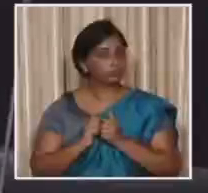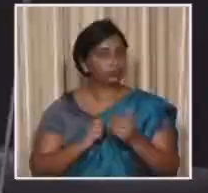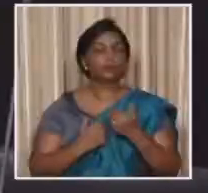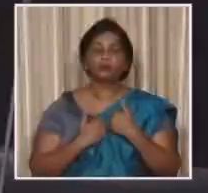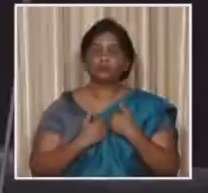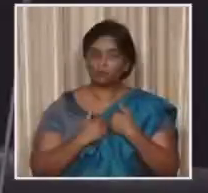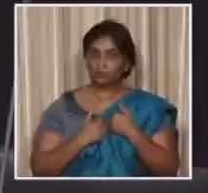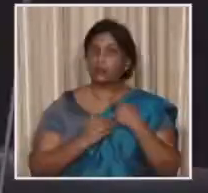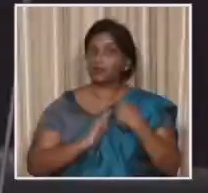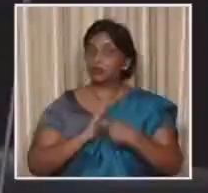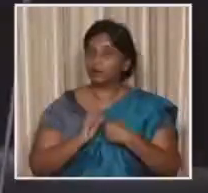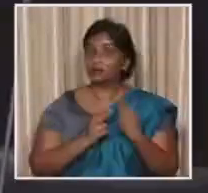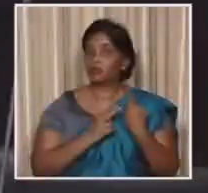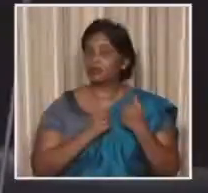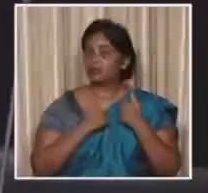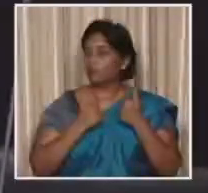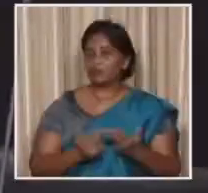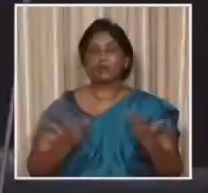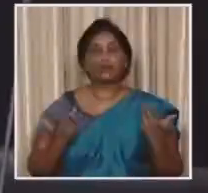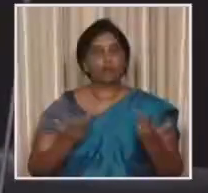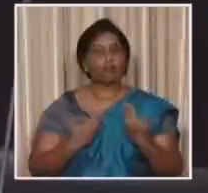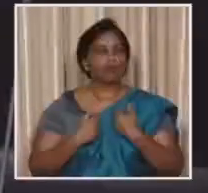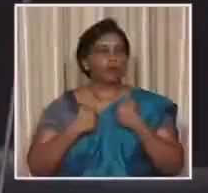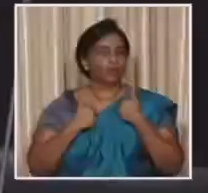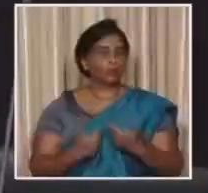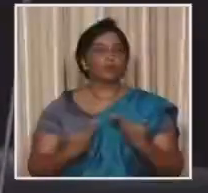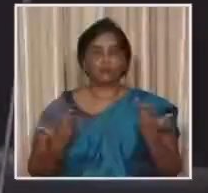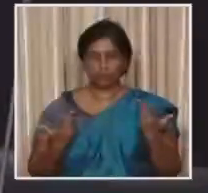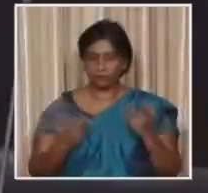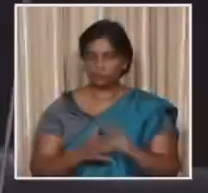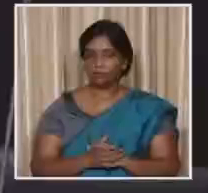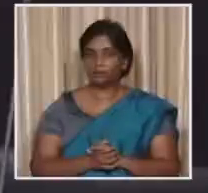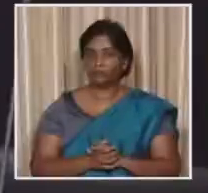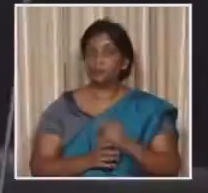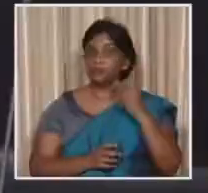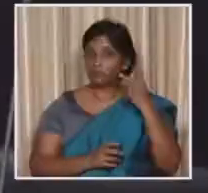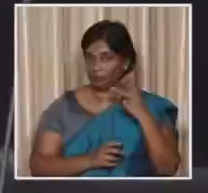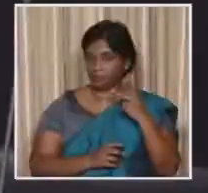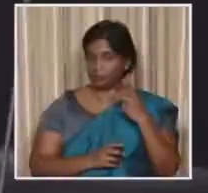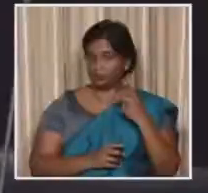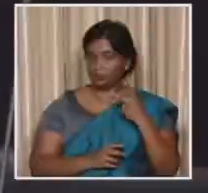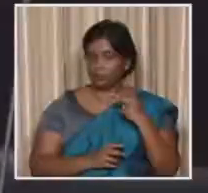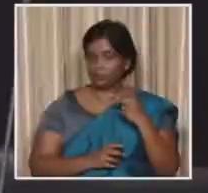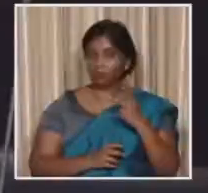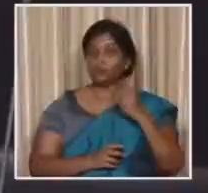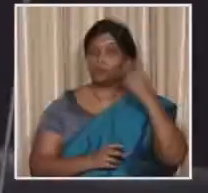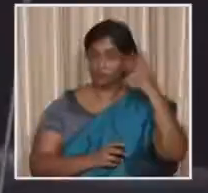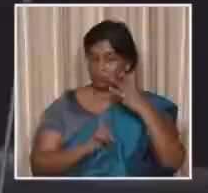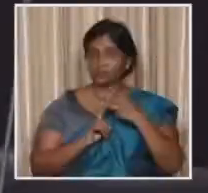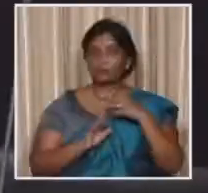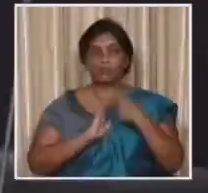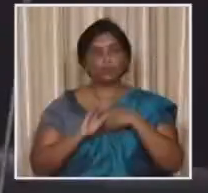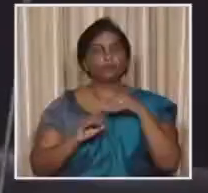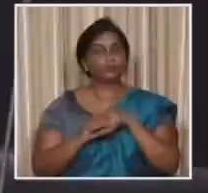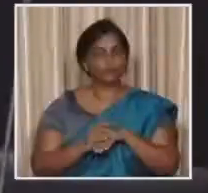අපිට රටට වගතුවක් වෙන්නෙත් නැහැ අපිට වගතුවක් වෙන්නෙත් නැහැ. දෙක තුන රට